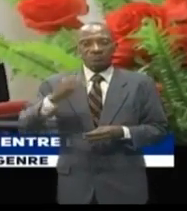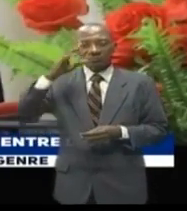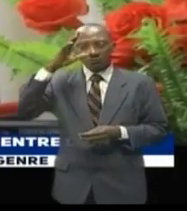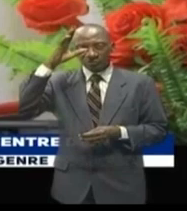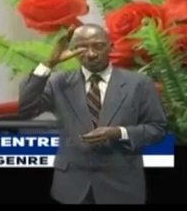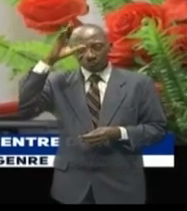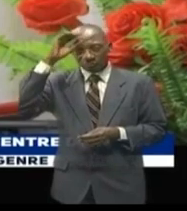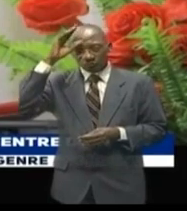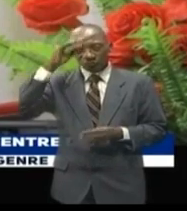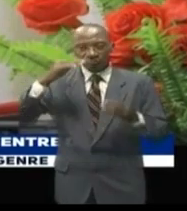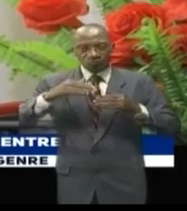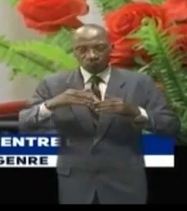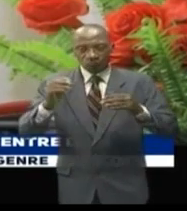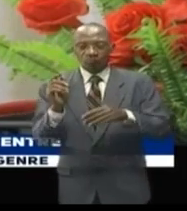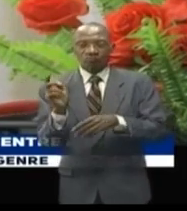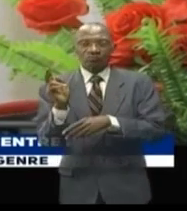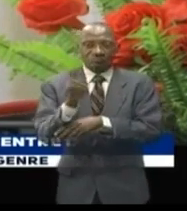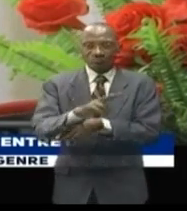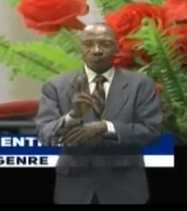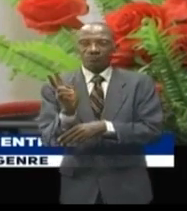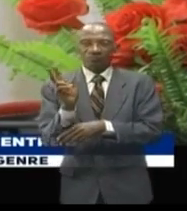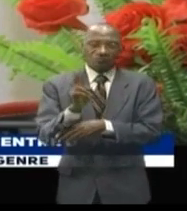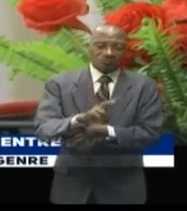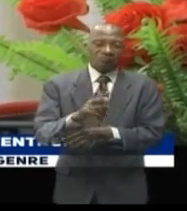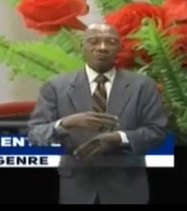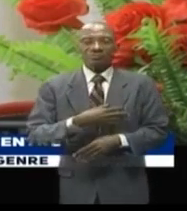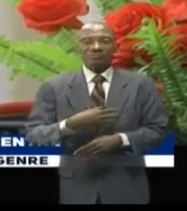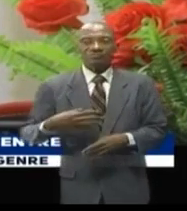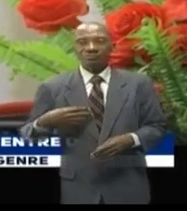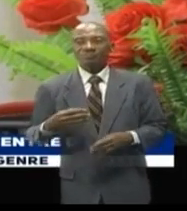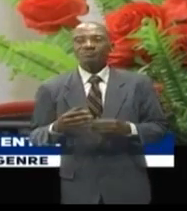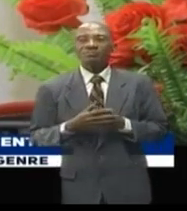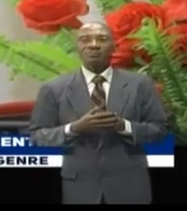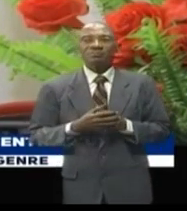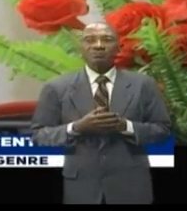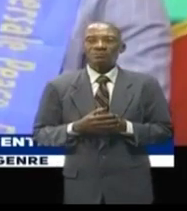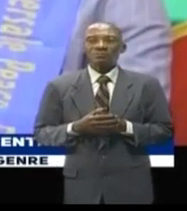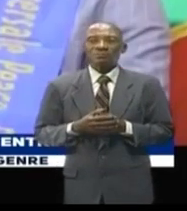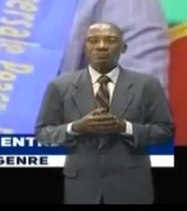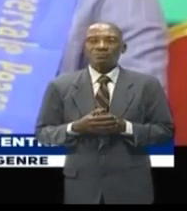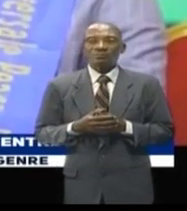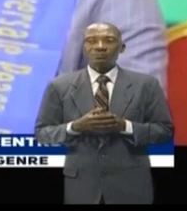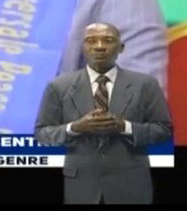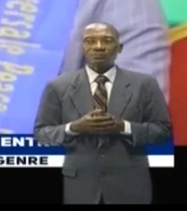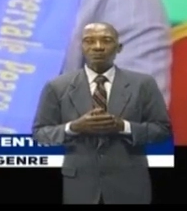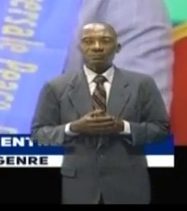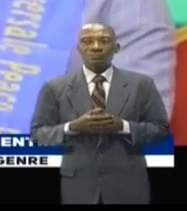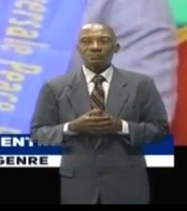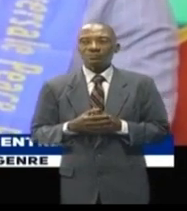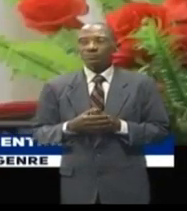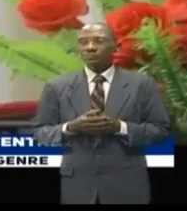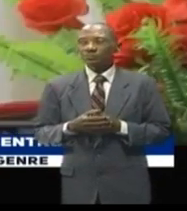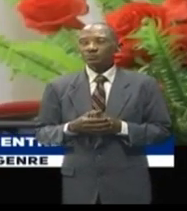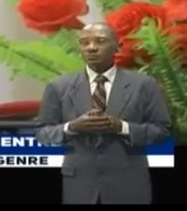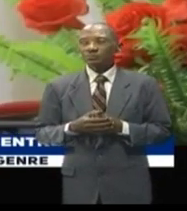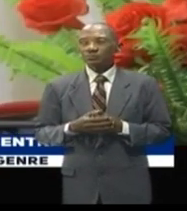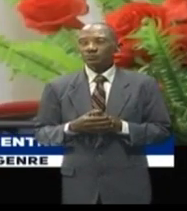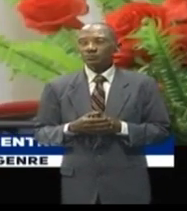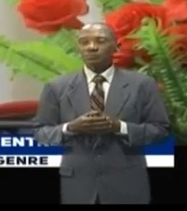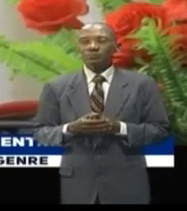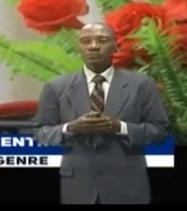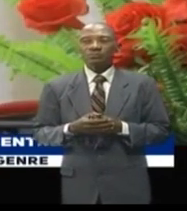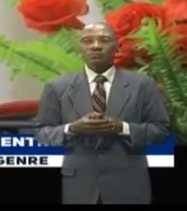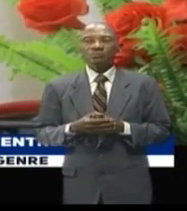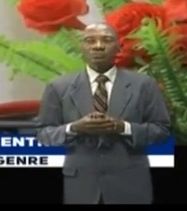leur propre moment les grands-mères leurs soeurs leurs